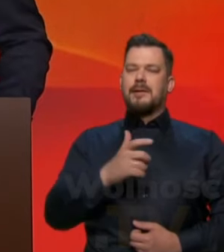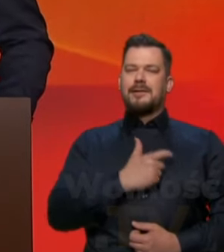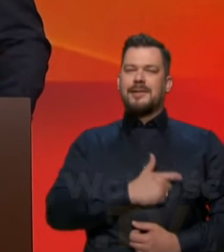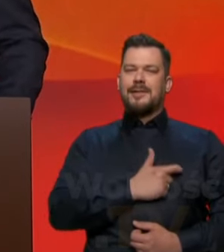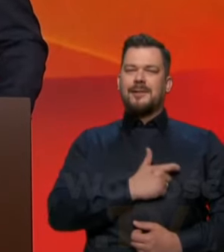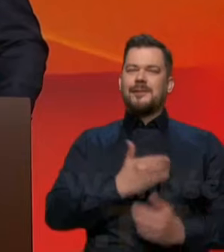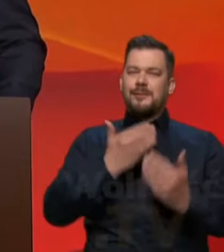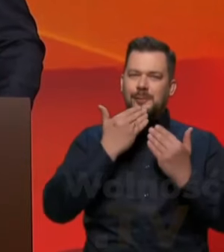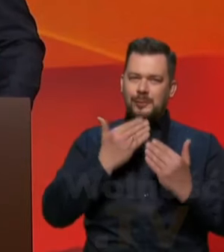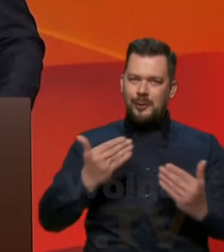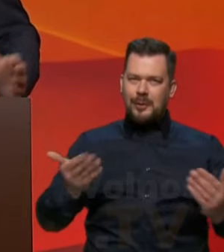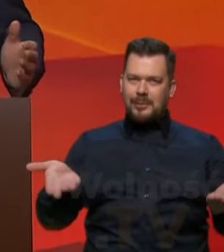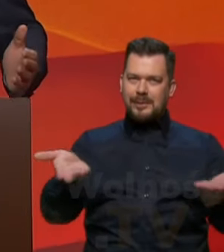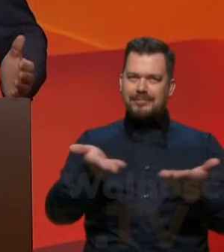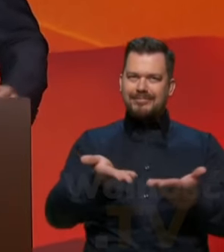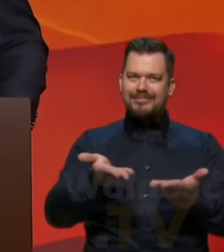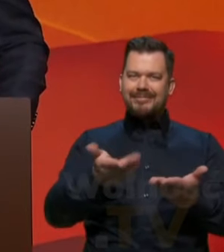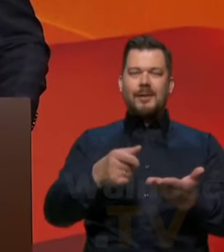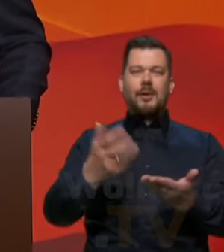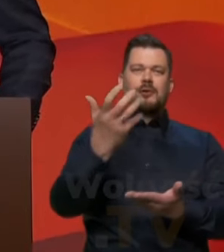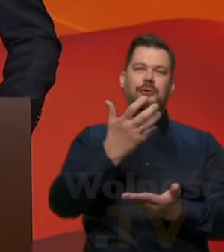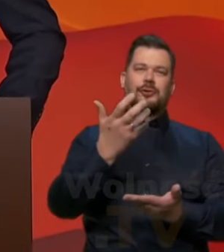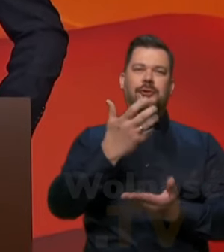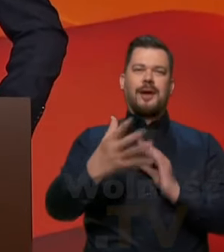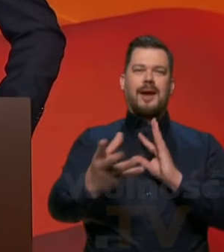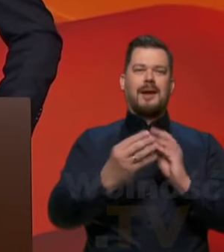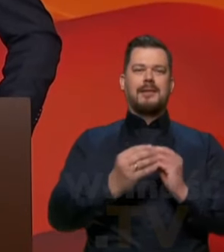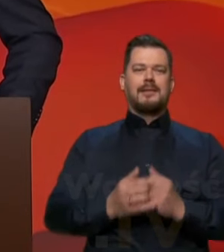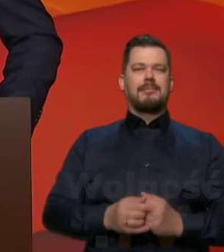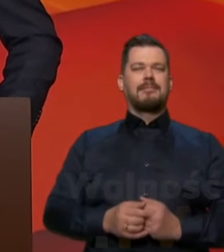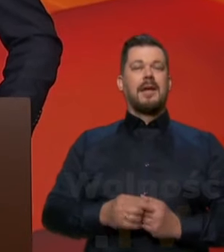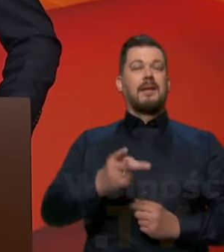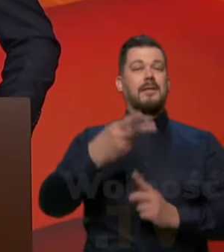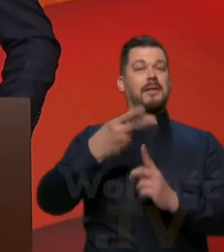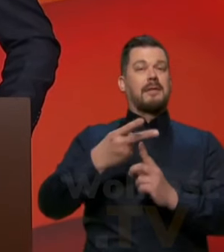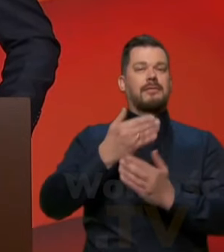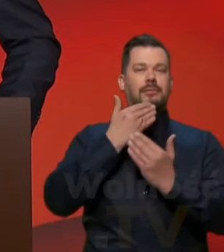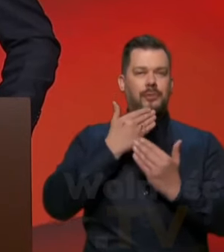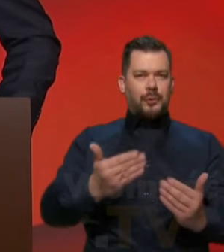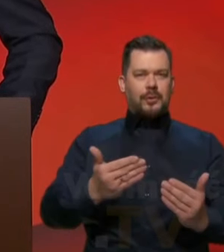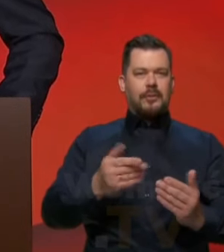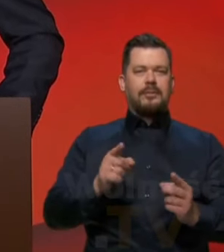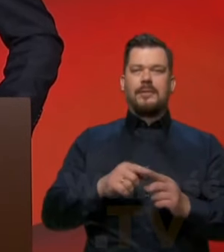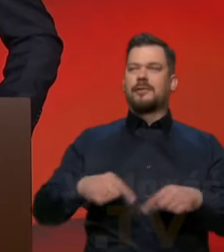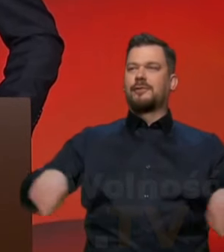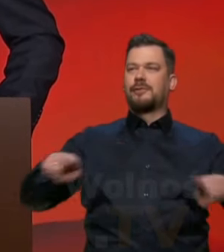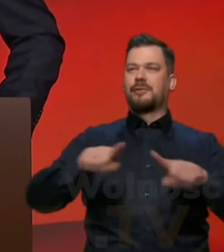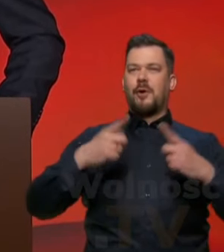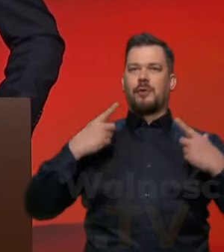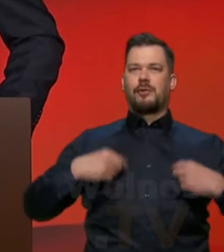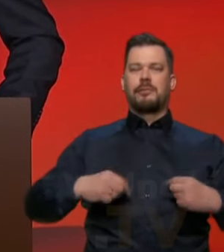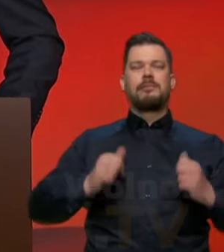serdecznie dziękujemy Państwu, że byli Państwo z nami. Państwu przed telewizorami, Państwu w studiu bardzo dziękujemy. Spokojnego wieczoru.